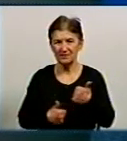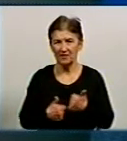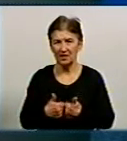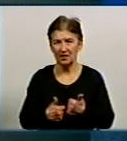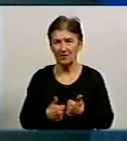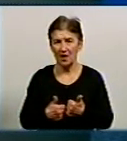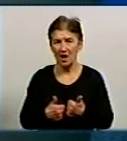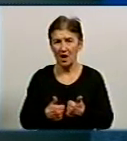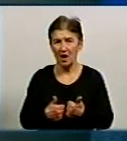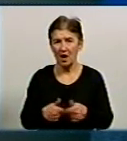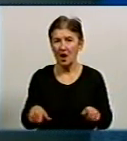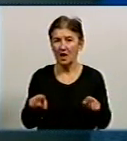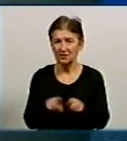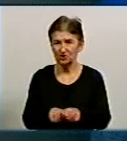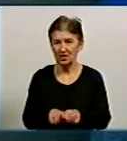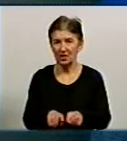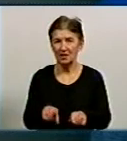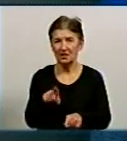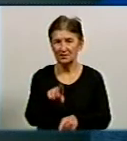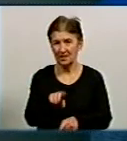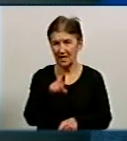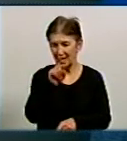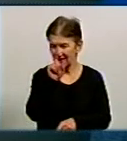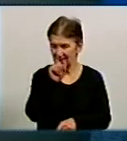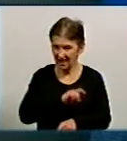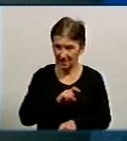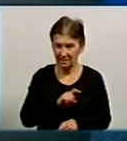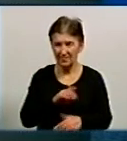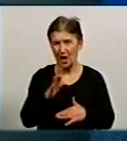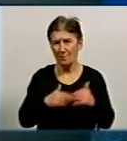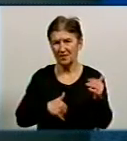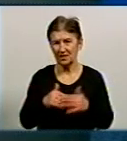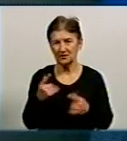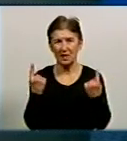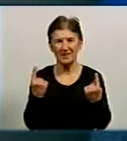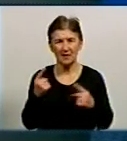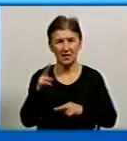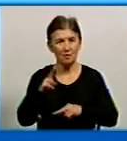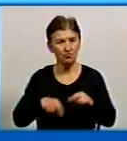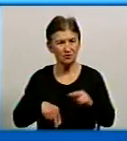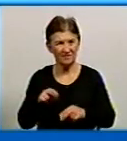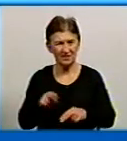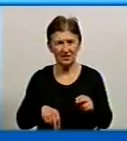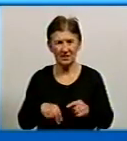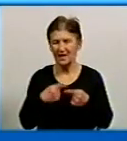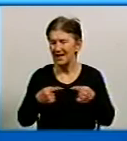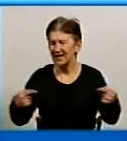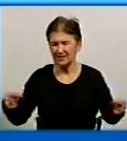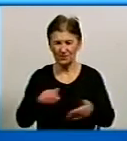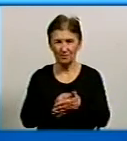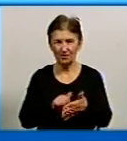на попередніх конкурсах, адже, ну, така негативна практика, на жаль, існує. Тобто, управління капітального будівництва в силу різних